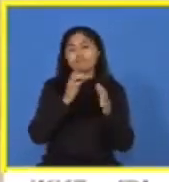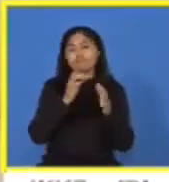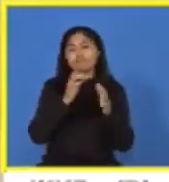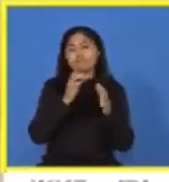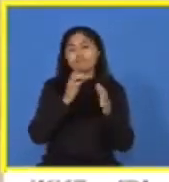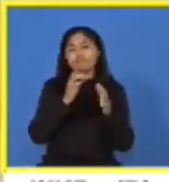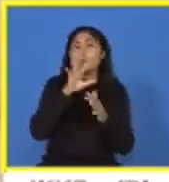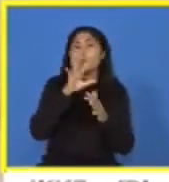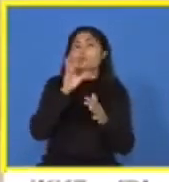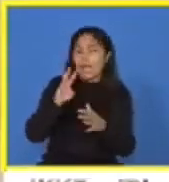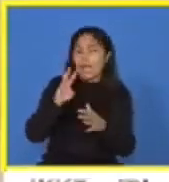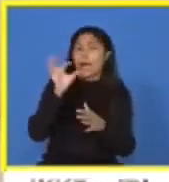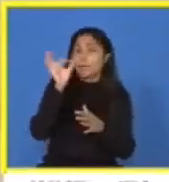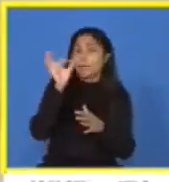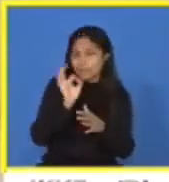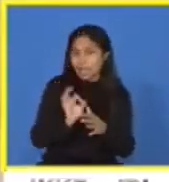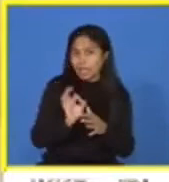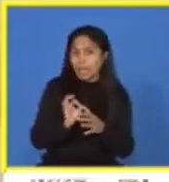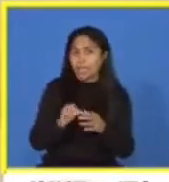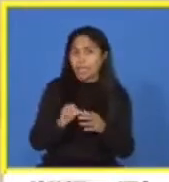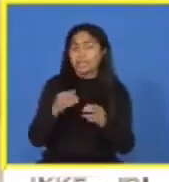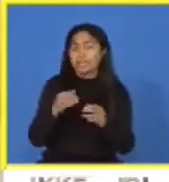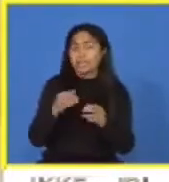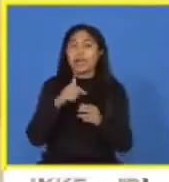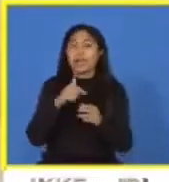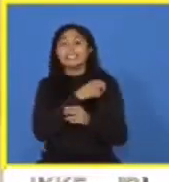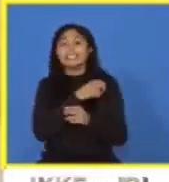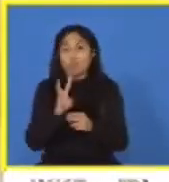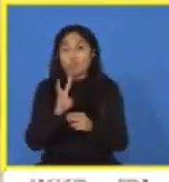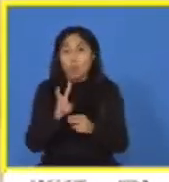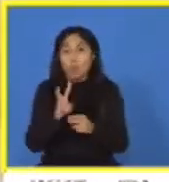53,12%. Iya, vaksin kedua itu